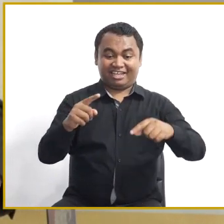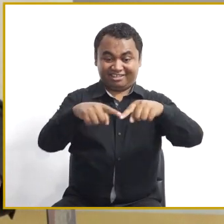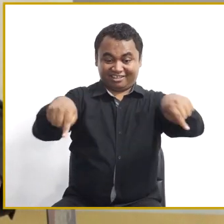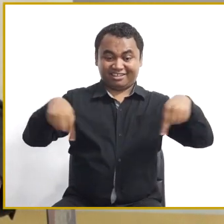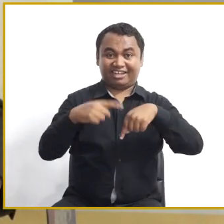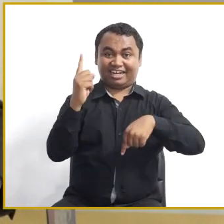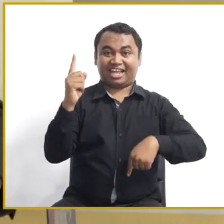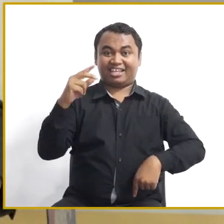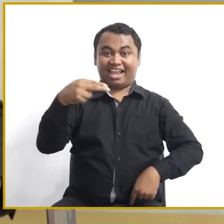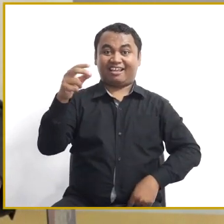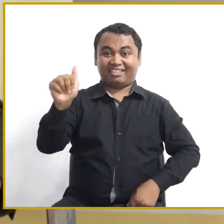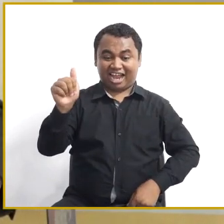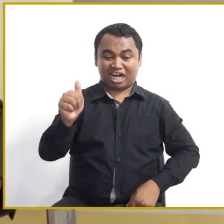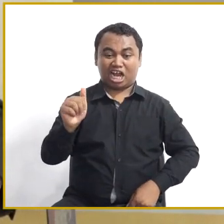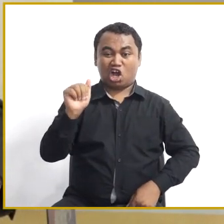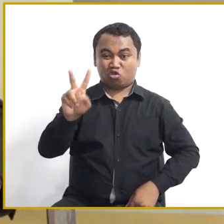Za olona nianatra momba fambolena.